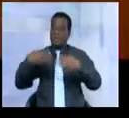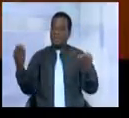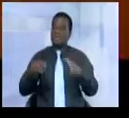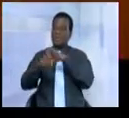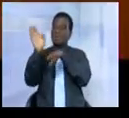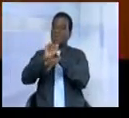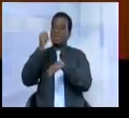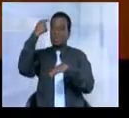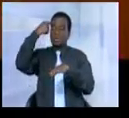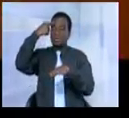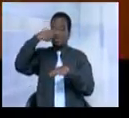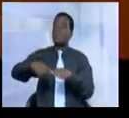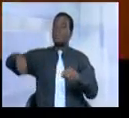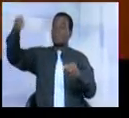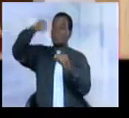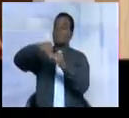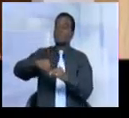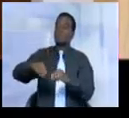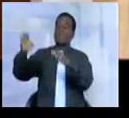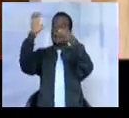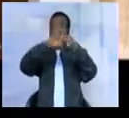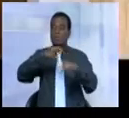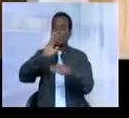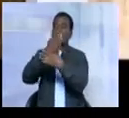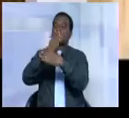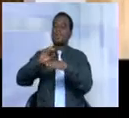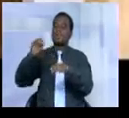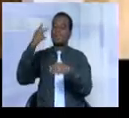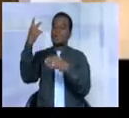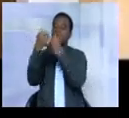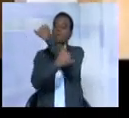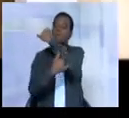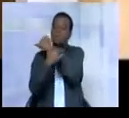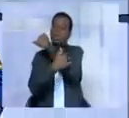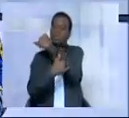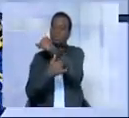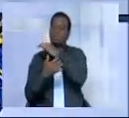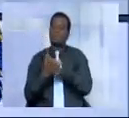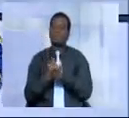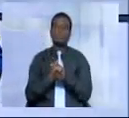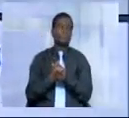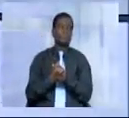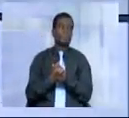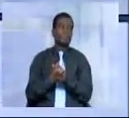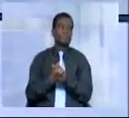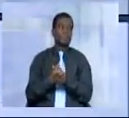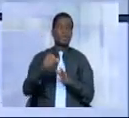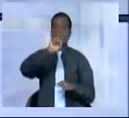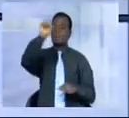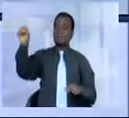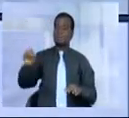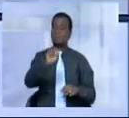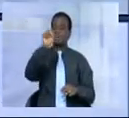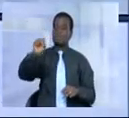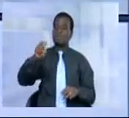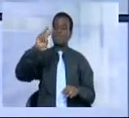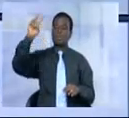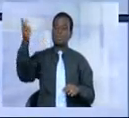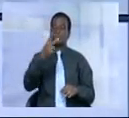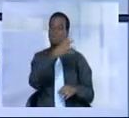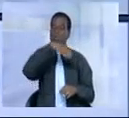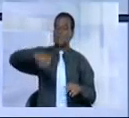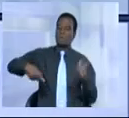d'Ivoire dans le cadre du renforcement de la coopération entre les deux pays. Ce samedi, deuxième et dernier jour